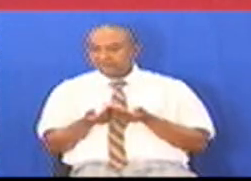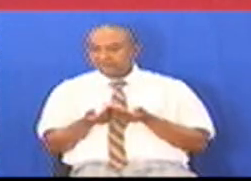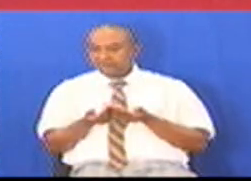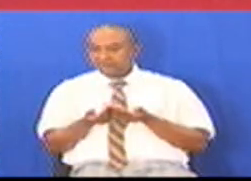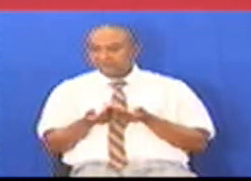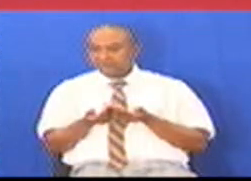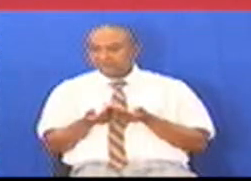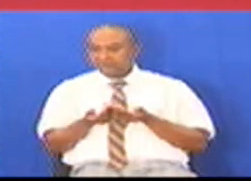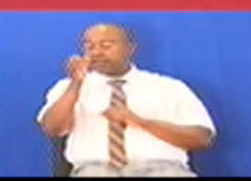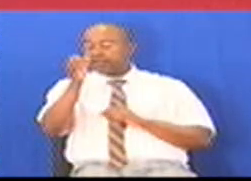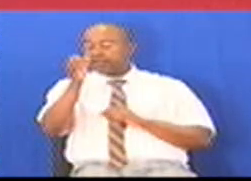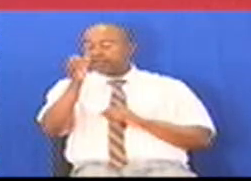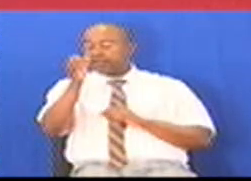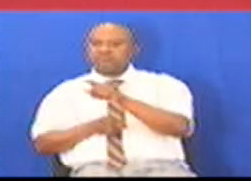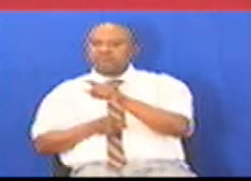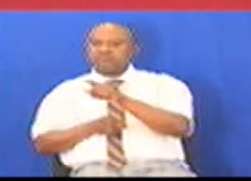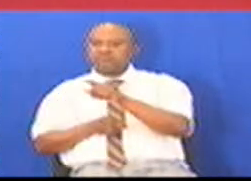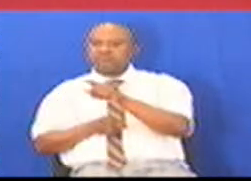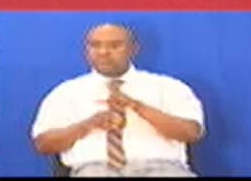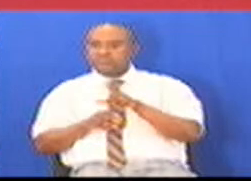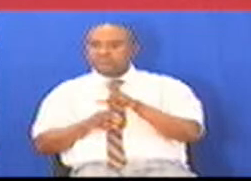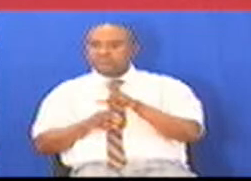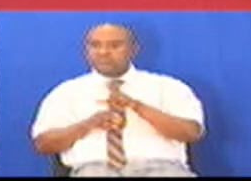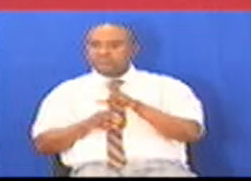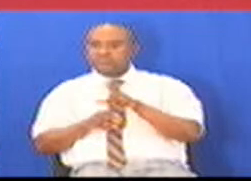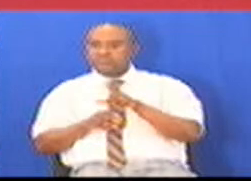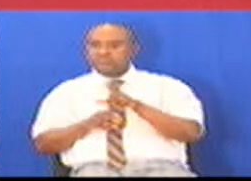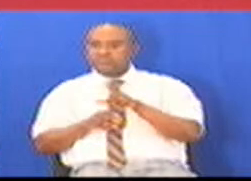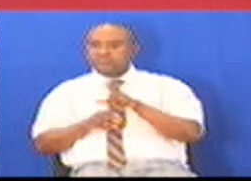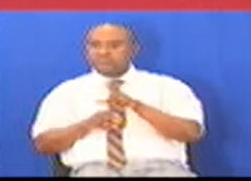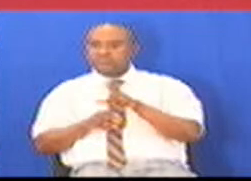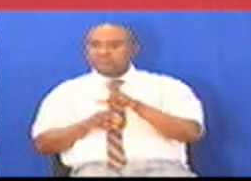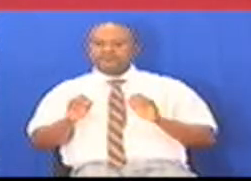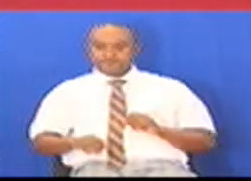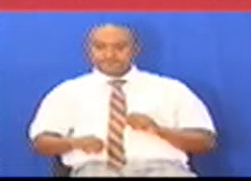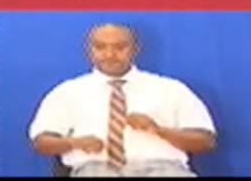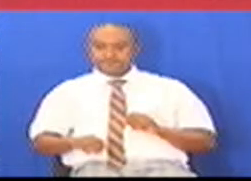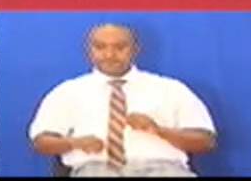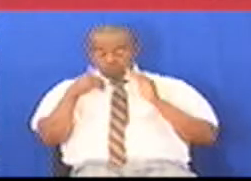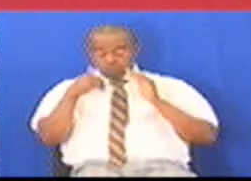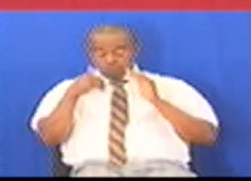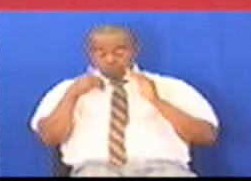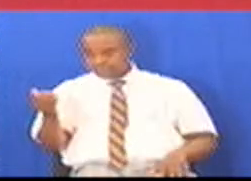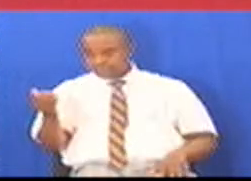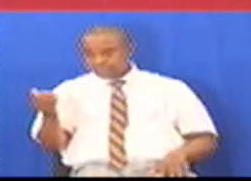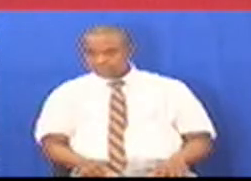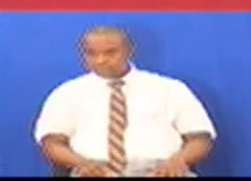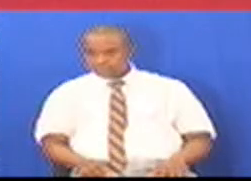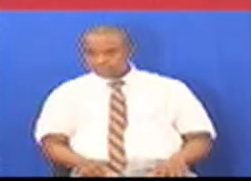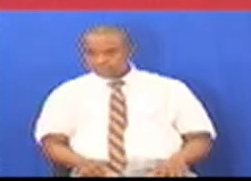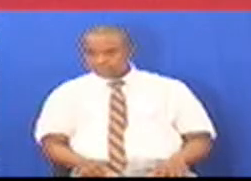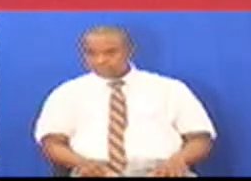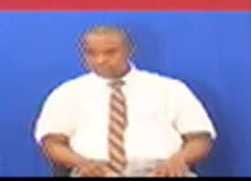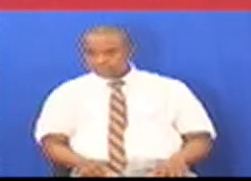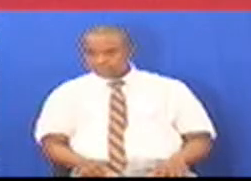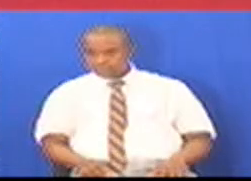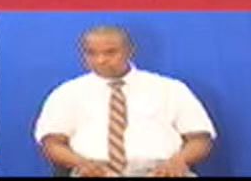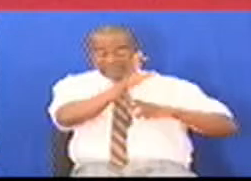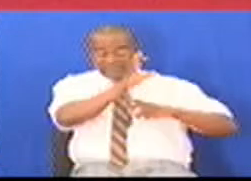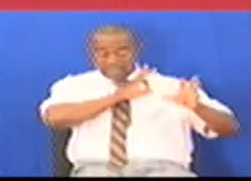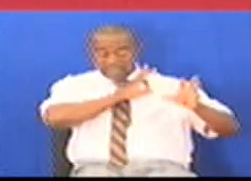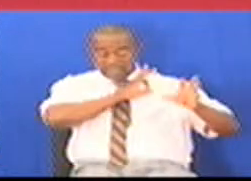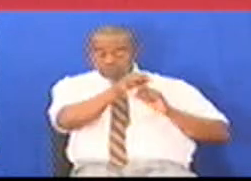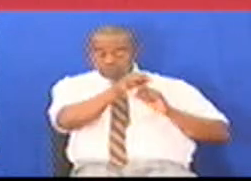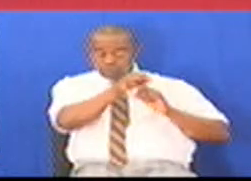wa 7%, lakini haukuweza kuvuka hapo. Mheshimiwa Spika, tafsiri ya uchambuzi huo mdogo ni